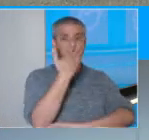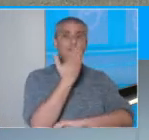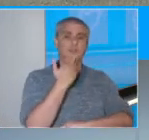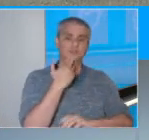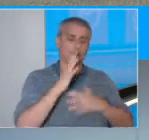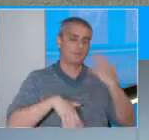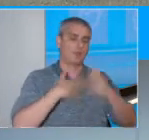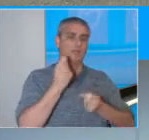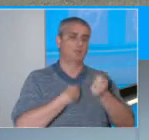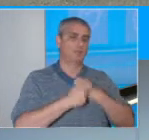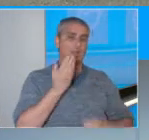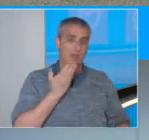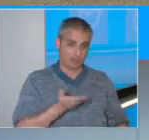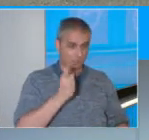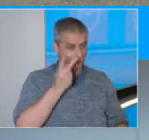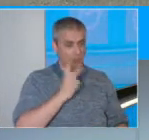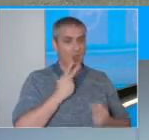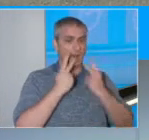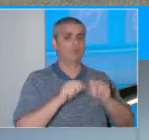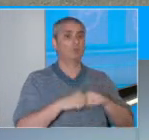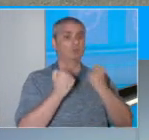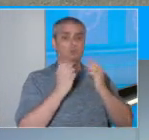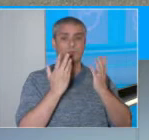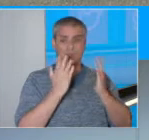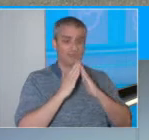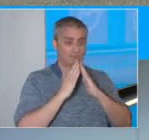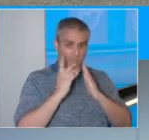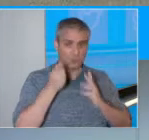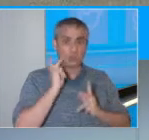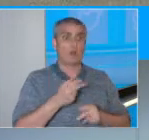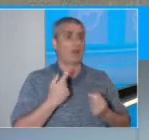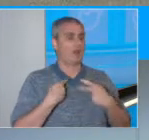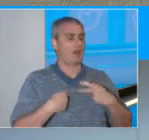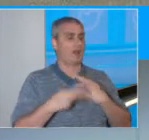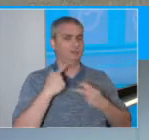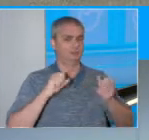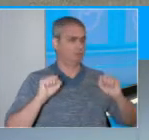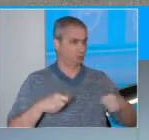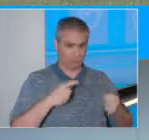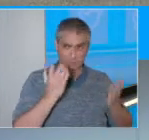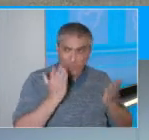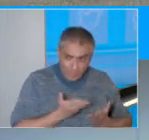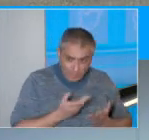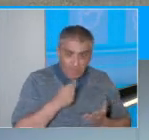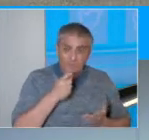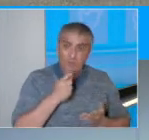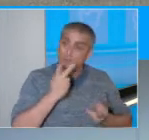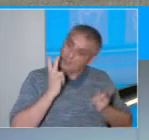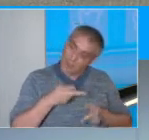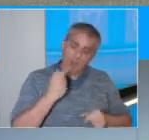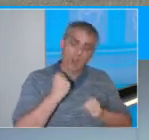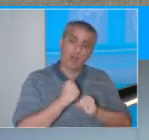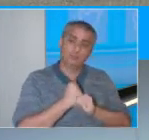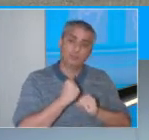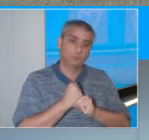ישראל מהכאוס הכלכלי הזה, הוא יכול לפתור את משבר הדיור, הוא יכול להחזיר את המשילות כן. לנגב, והוא יכול